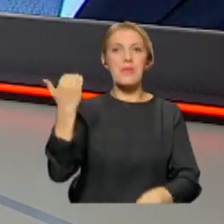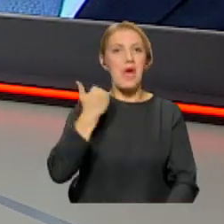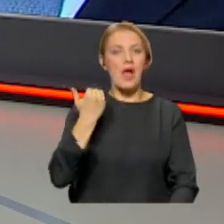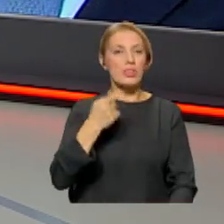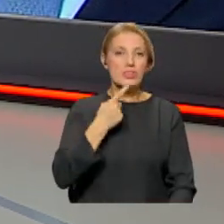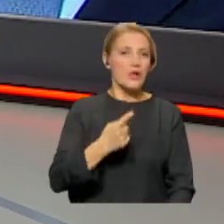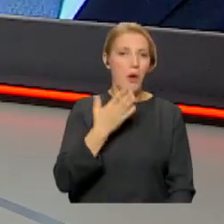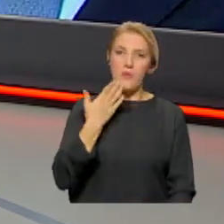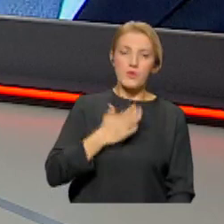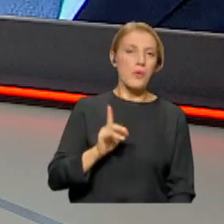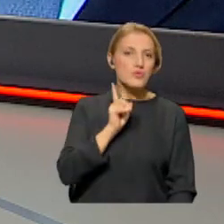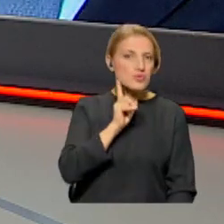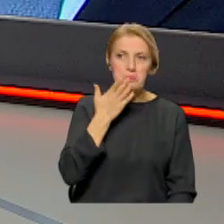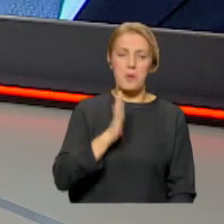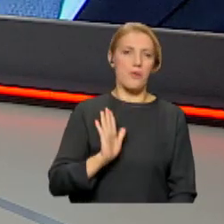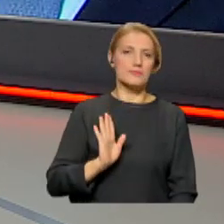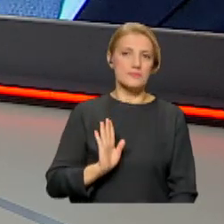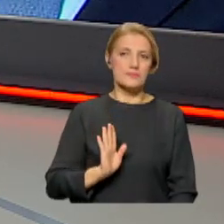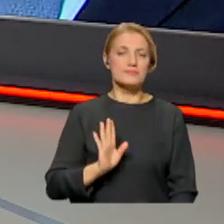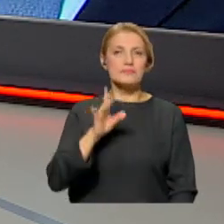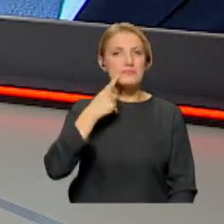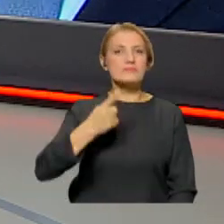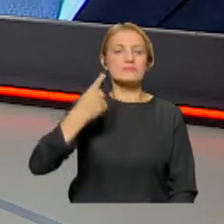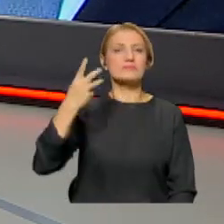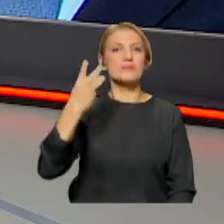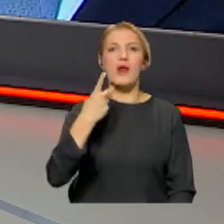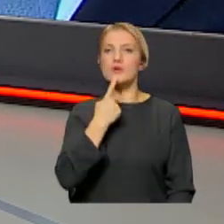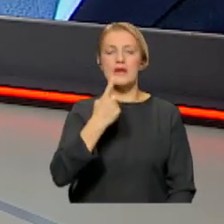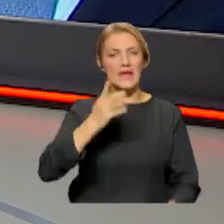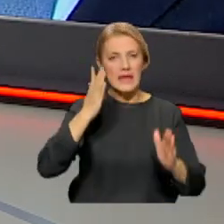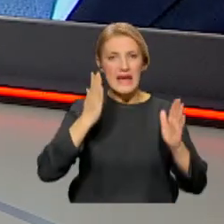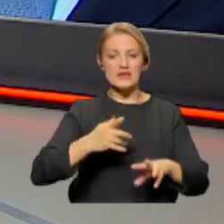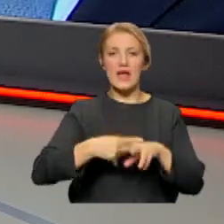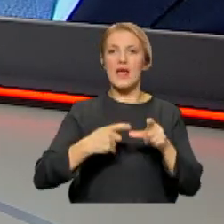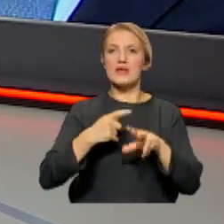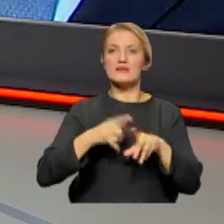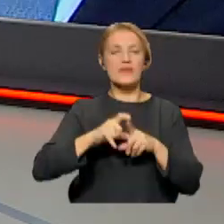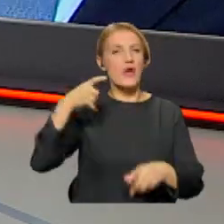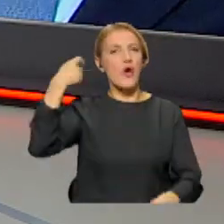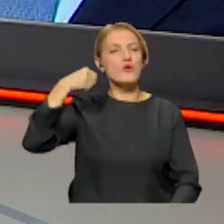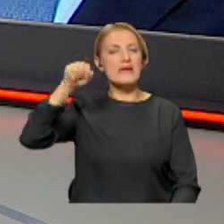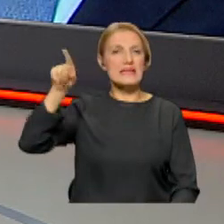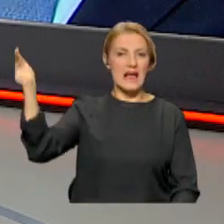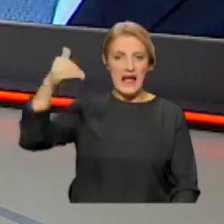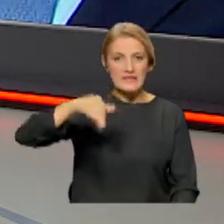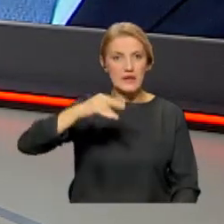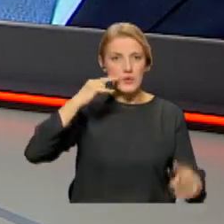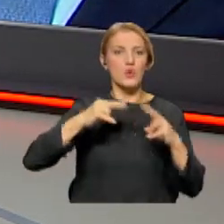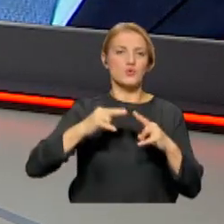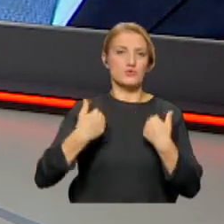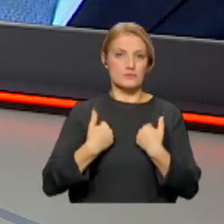yalanlama yok şu ana kadar duymadım bu başkanı Erdoğan diyor ki keşke Eset Özbekistan'a gelseydi